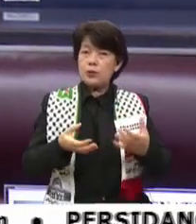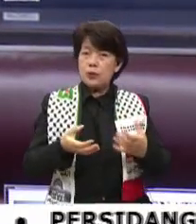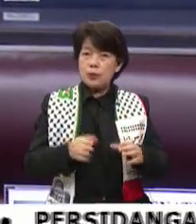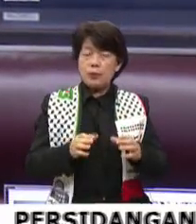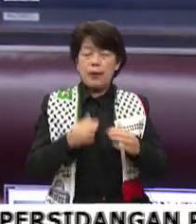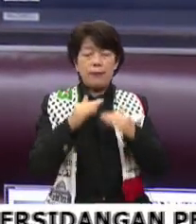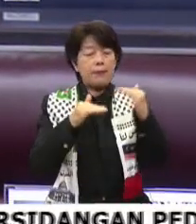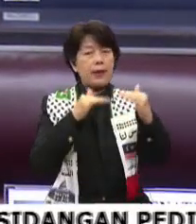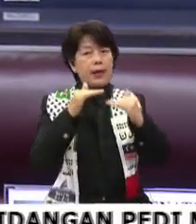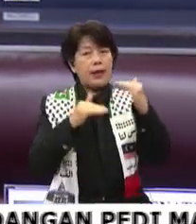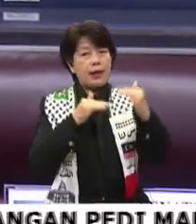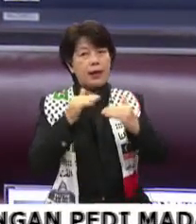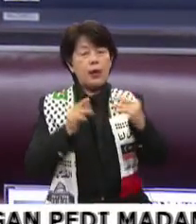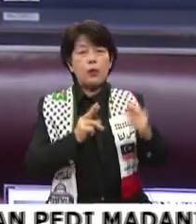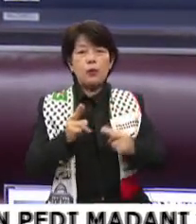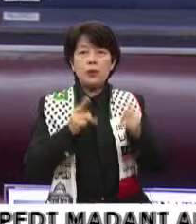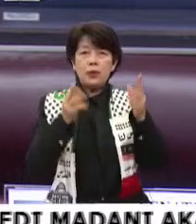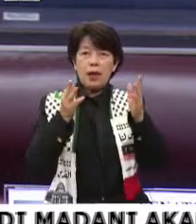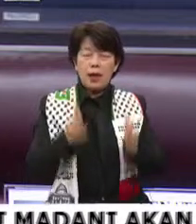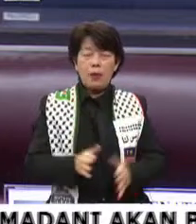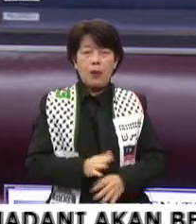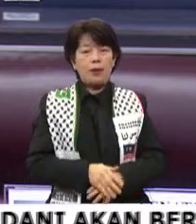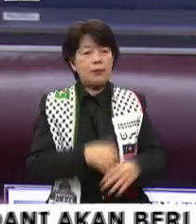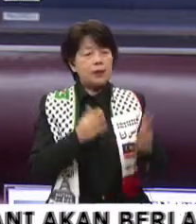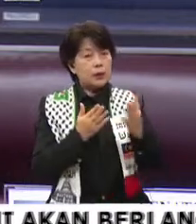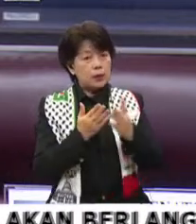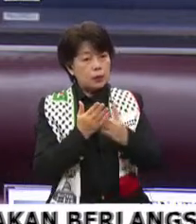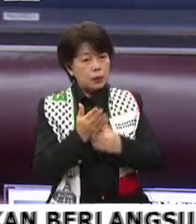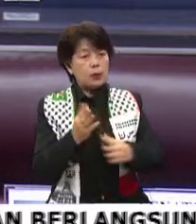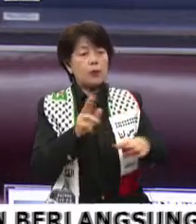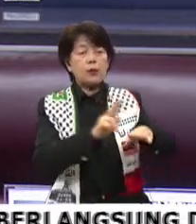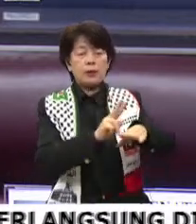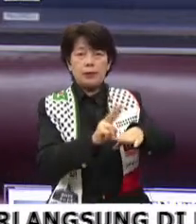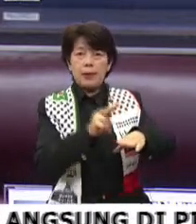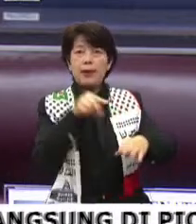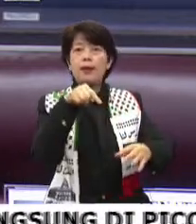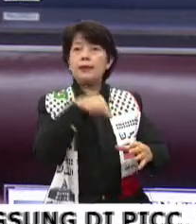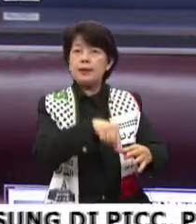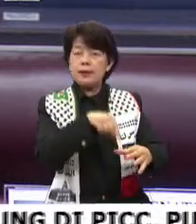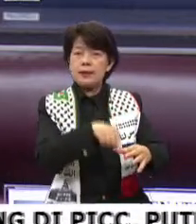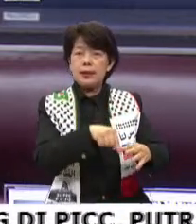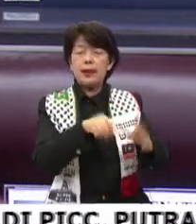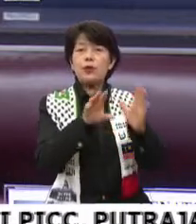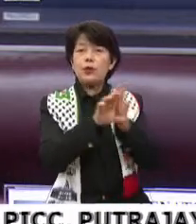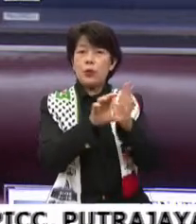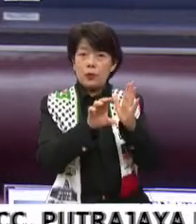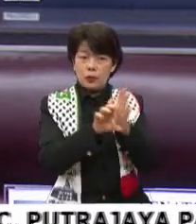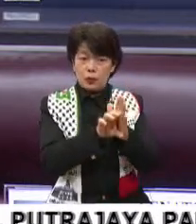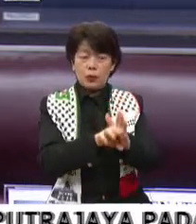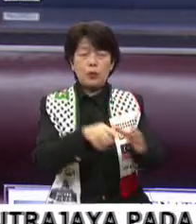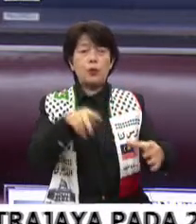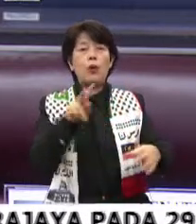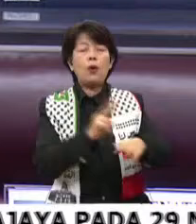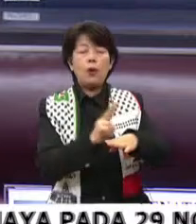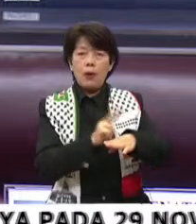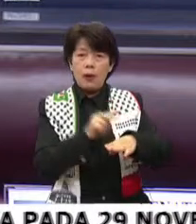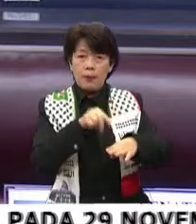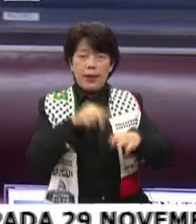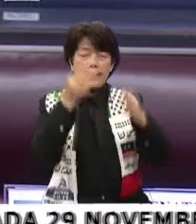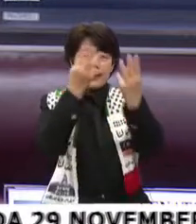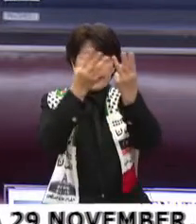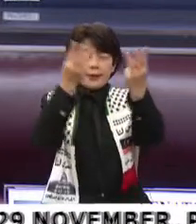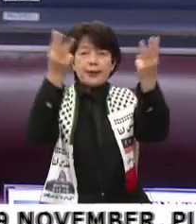membangunkan usahawan-usahawan di menerusi Koperasi ini sebagai contoh koperasi orang asli pus